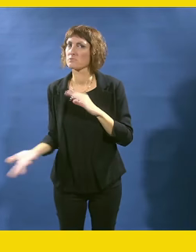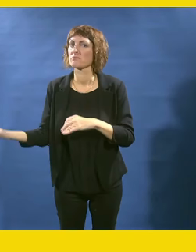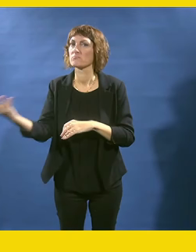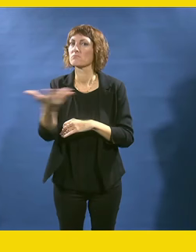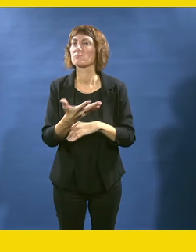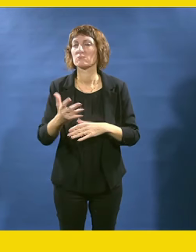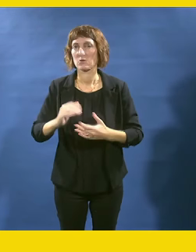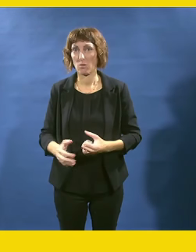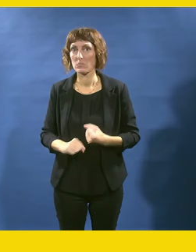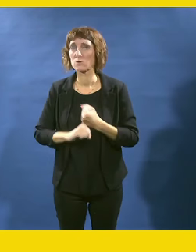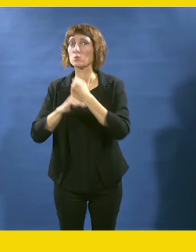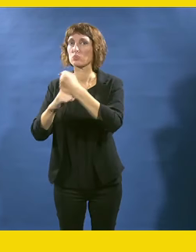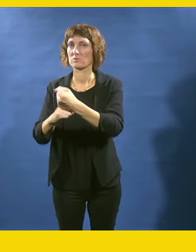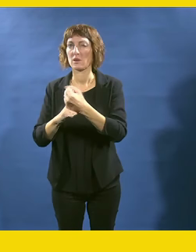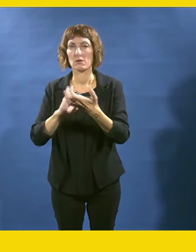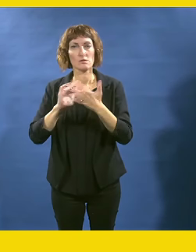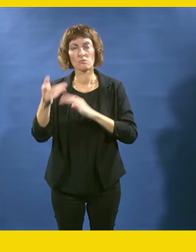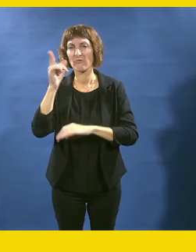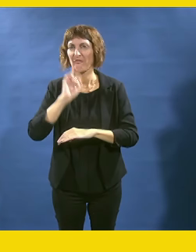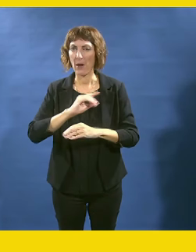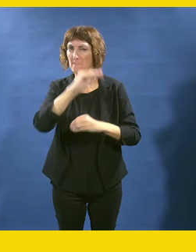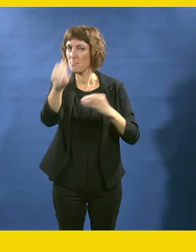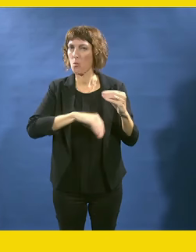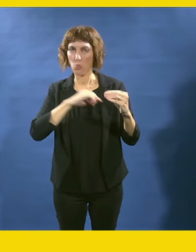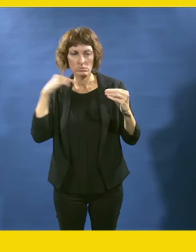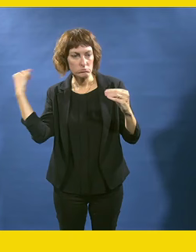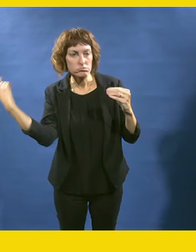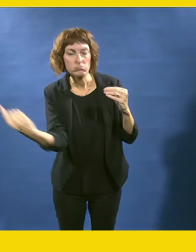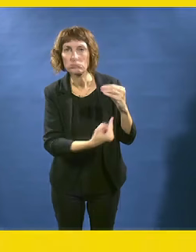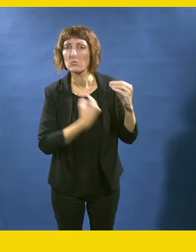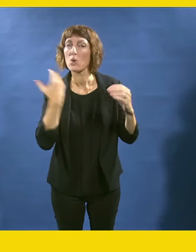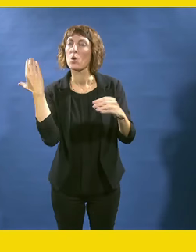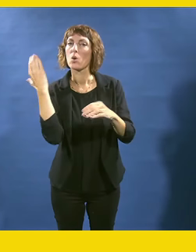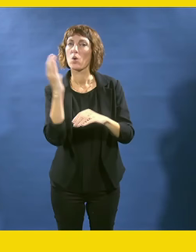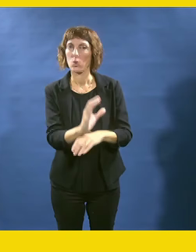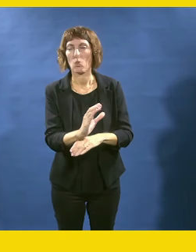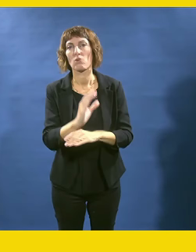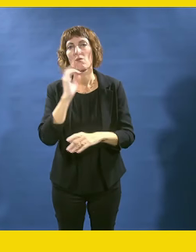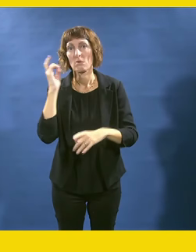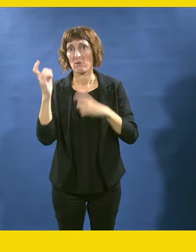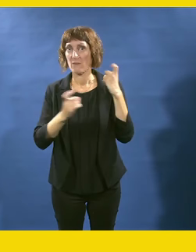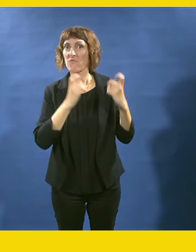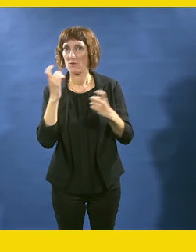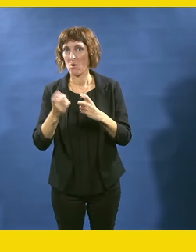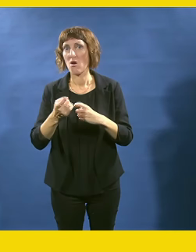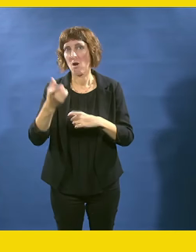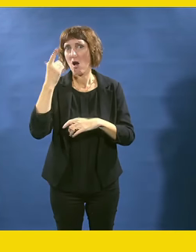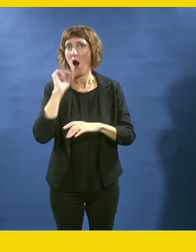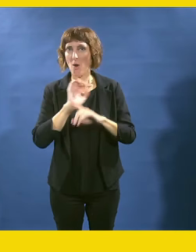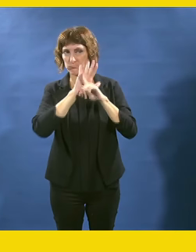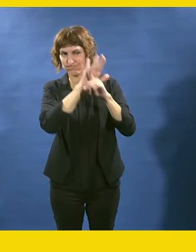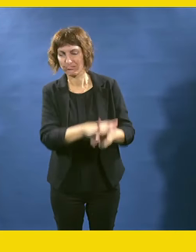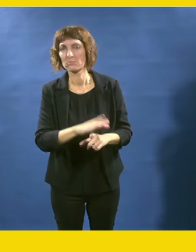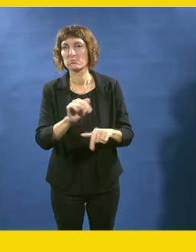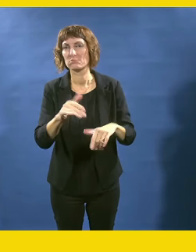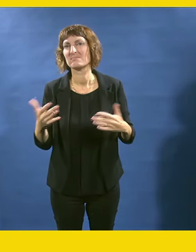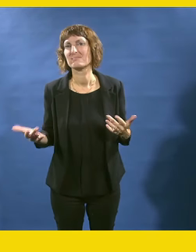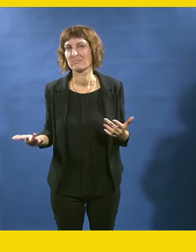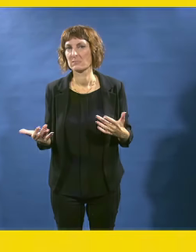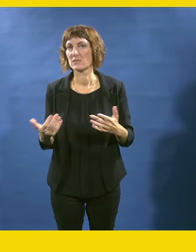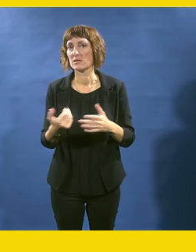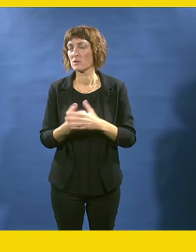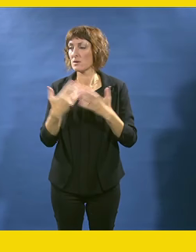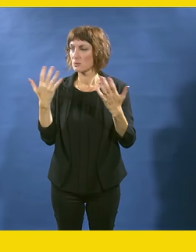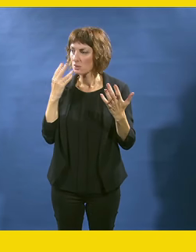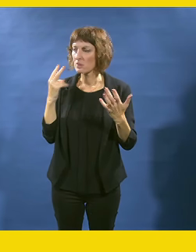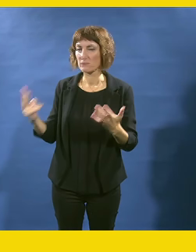ihre mutige Kämpfe für Freiheit, Gleichberechtigung und ein selbstbestimmtes Leben ohne Gewalt. Wir wollen eine Stimme